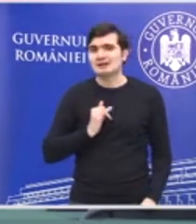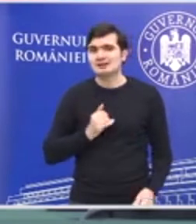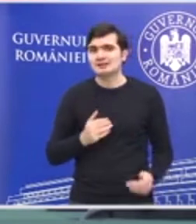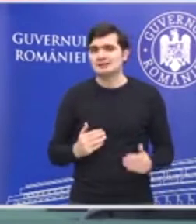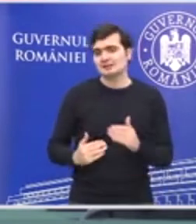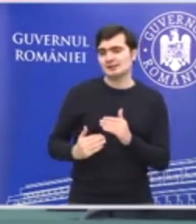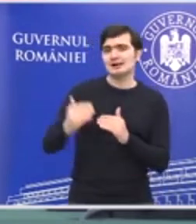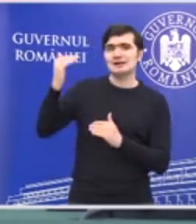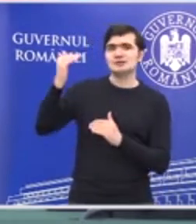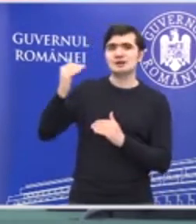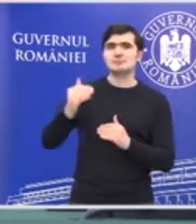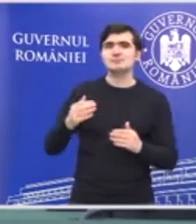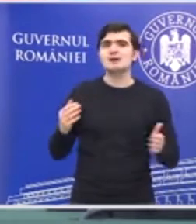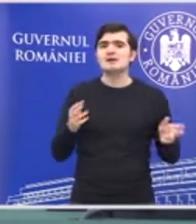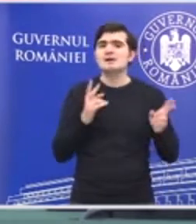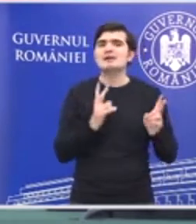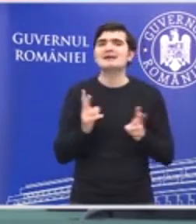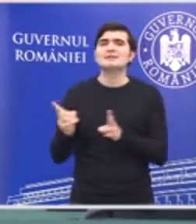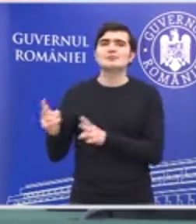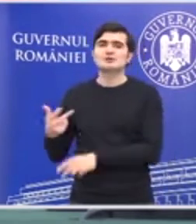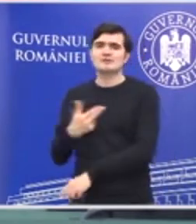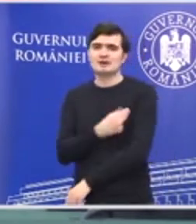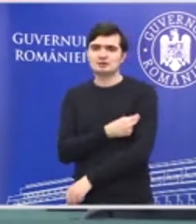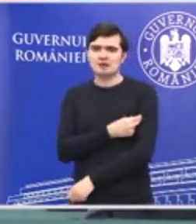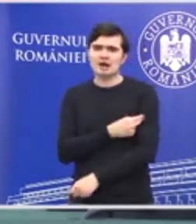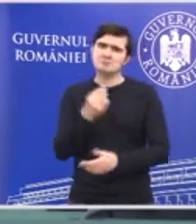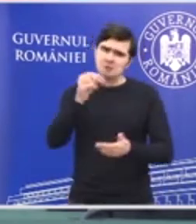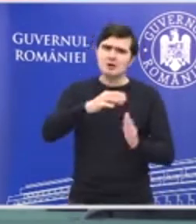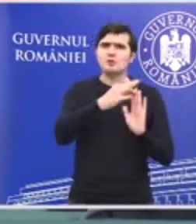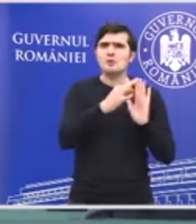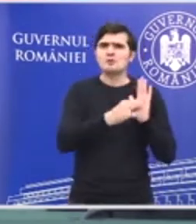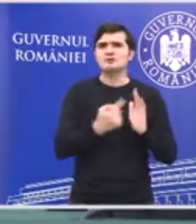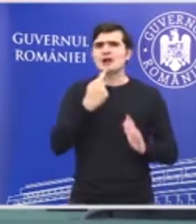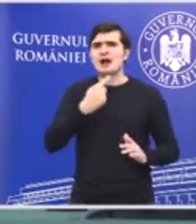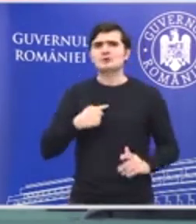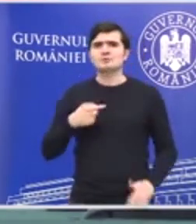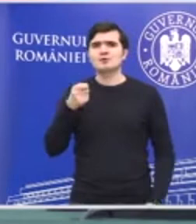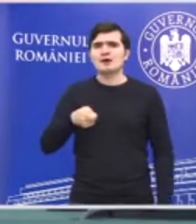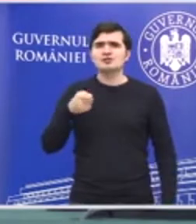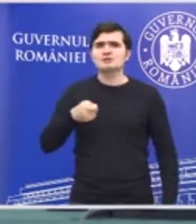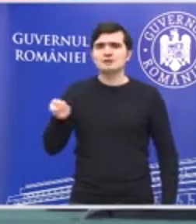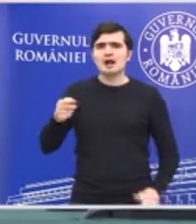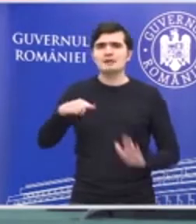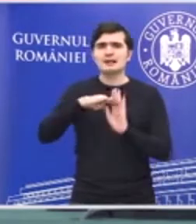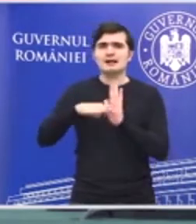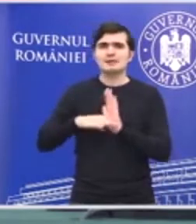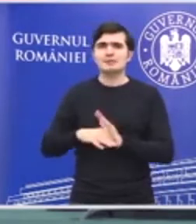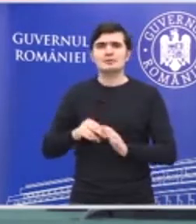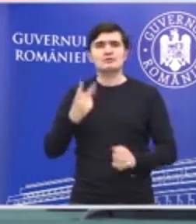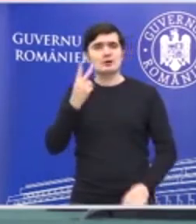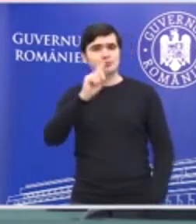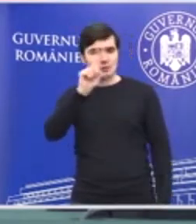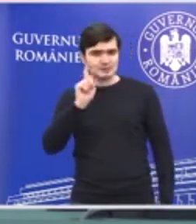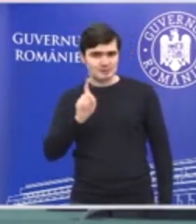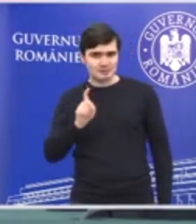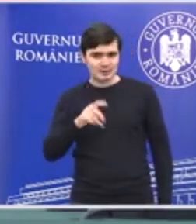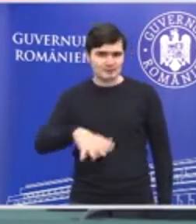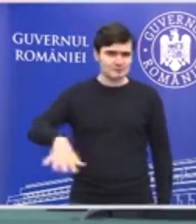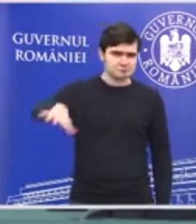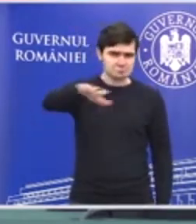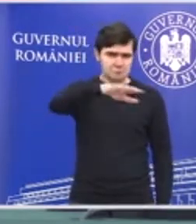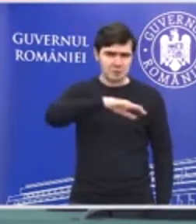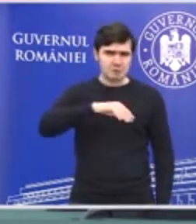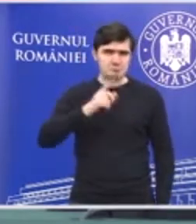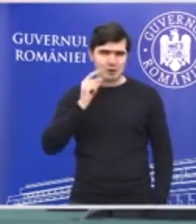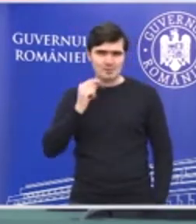de vaccinare în condițiile care vor fi precizate, sigur, de către Agenția de Reglementare. Și o a doua întrebare. În spațiu public în ultimele